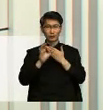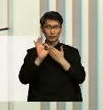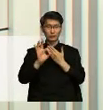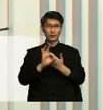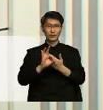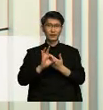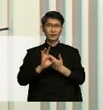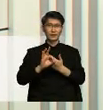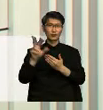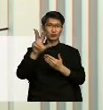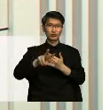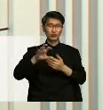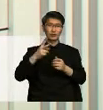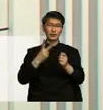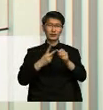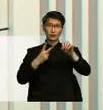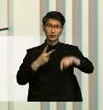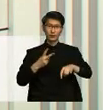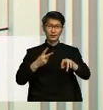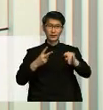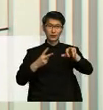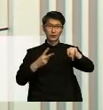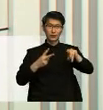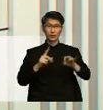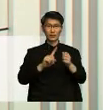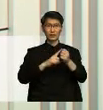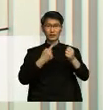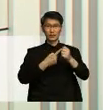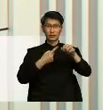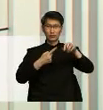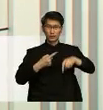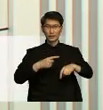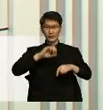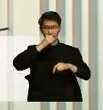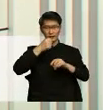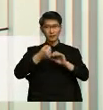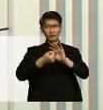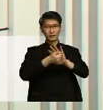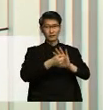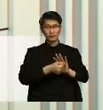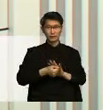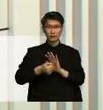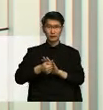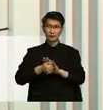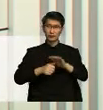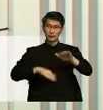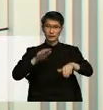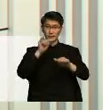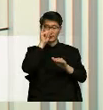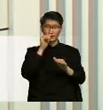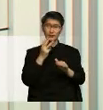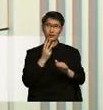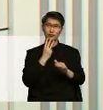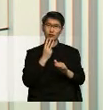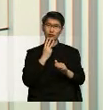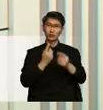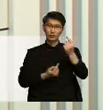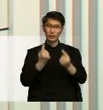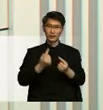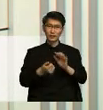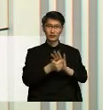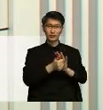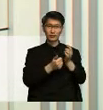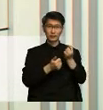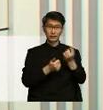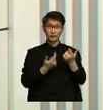세종시에 이어 두 번째입니다. 학업 중단 학생들에게 지원되는 예산은 거주지에 따라 편차가 있는데 서울보다 지원을 덜 받고 있는